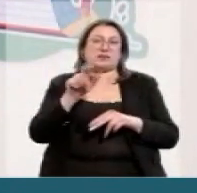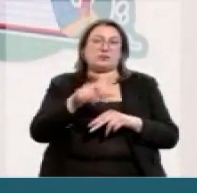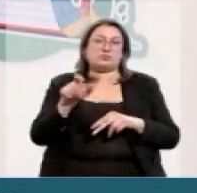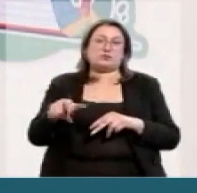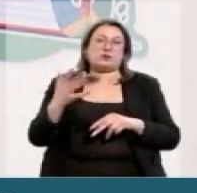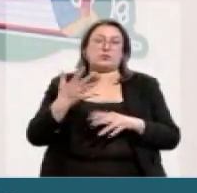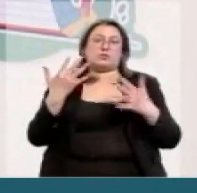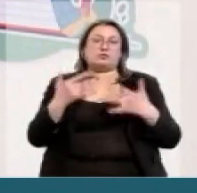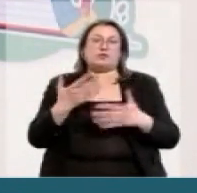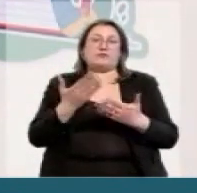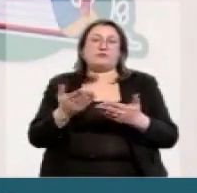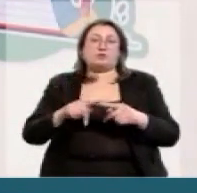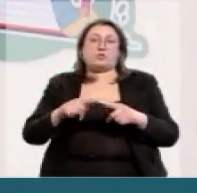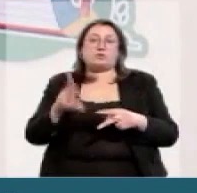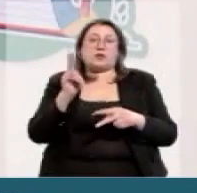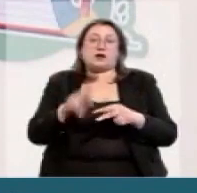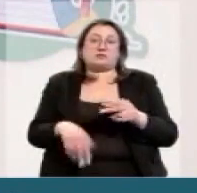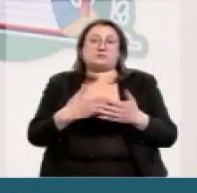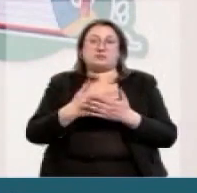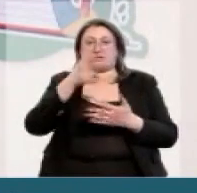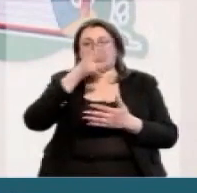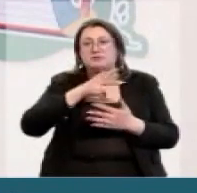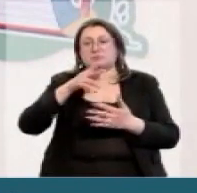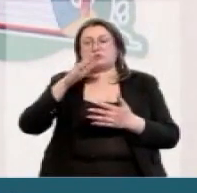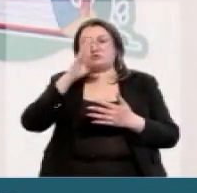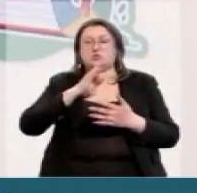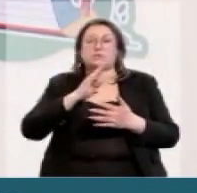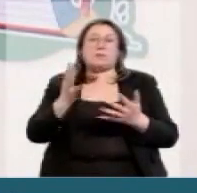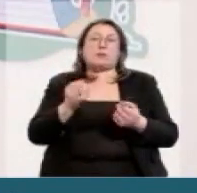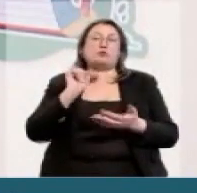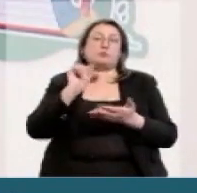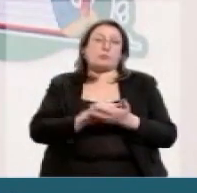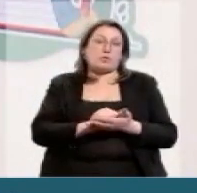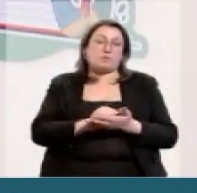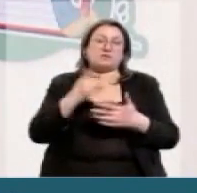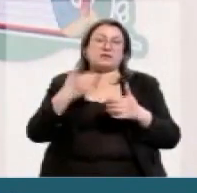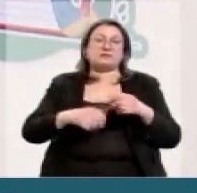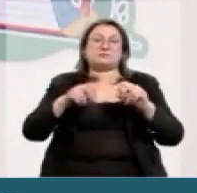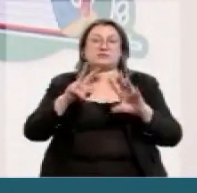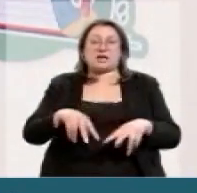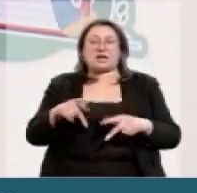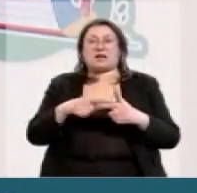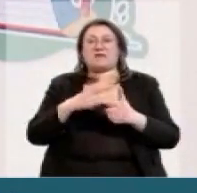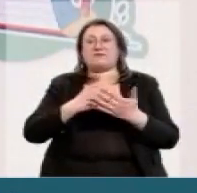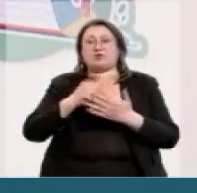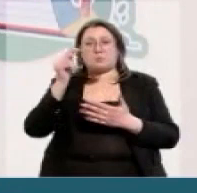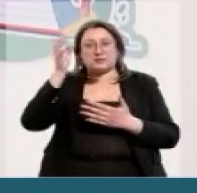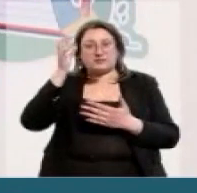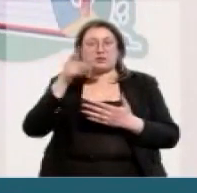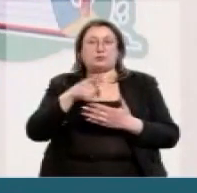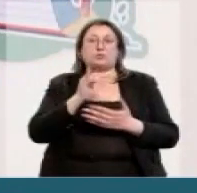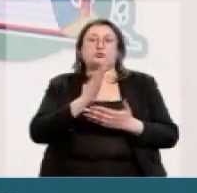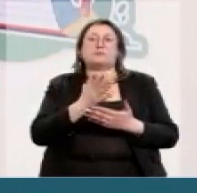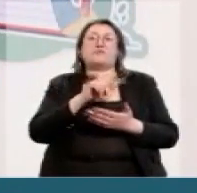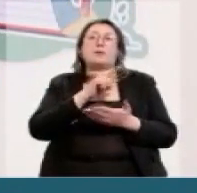которые уже вот заканчивают, буквально через 3-4 месяца получат дипломы среднеспециального или высшего образования, и уже у